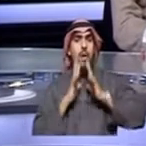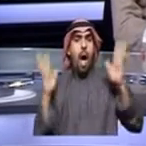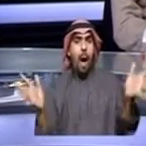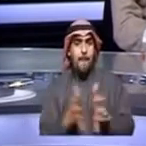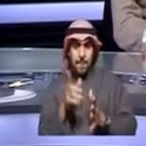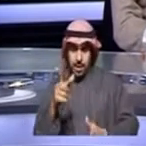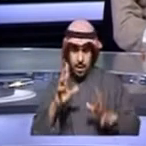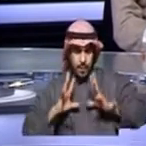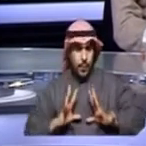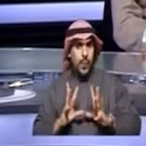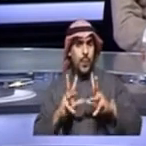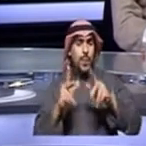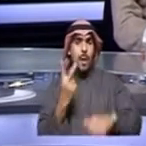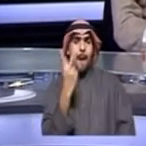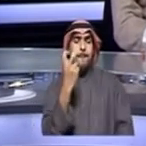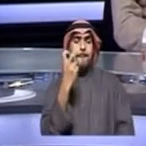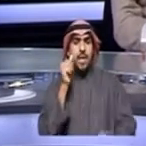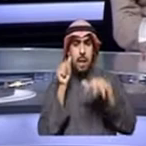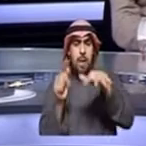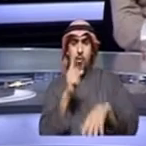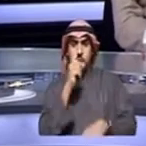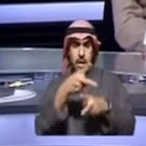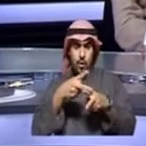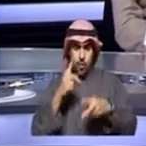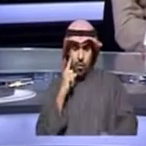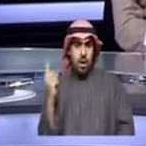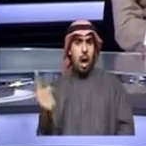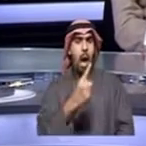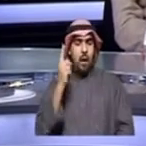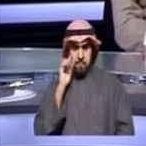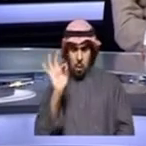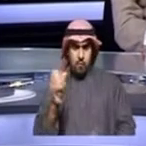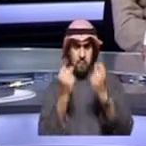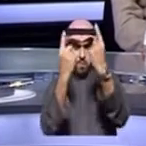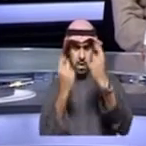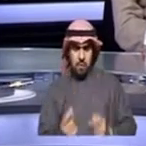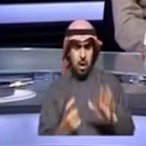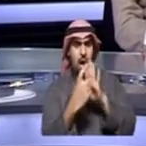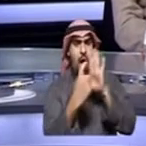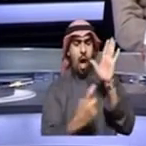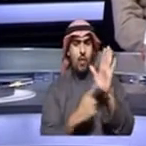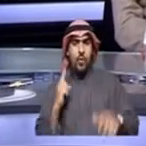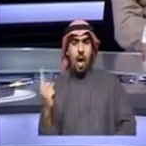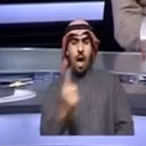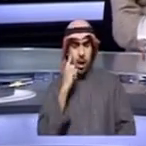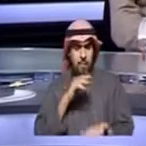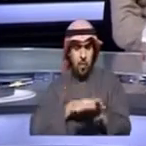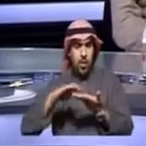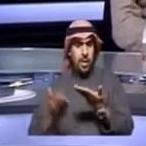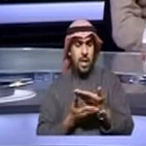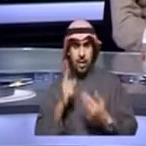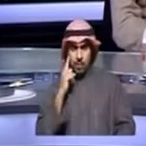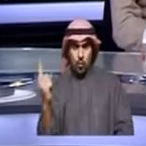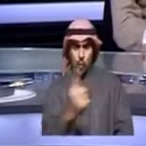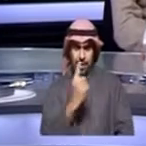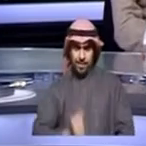مليون دينار يخضع لأعلى معايير الجودة حسب المقاييس العالمية، ويعد من أضخم مشروعات البنية التحتية على الصعيد